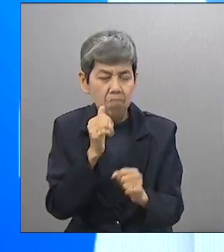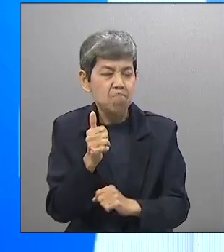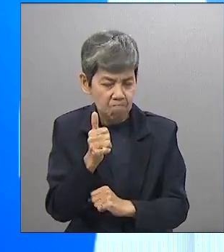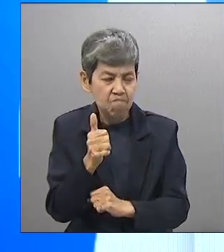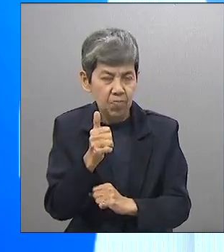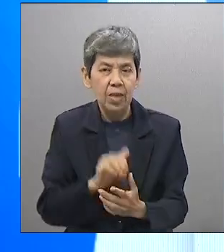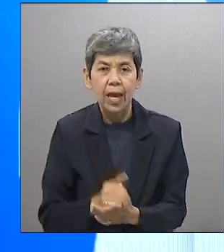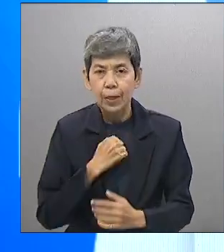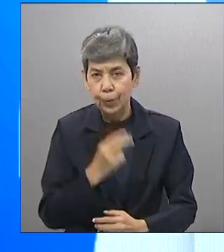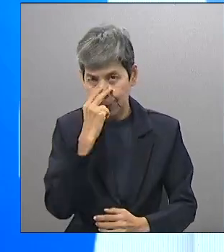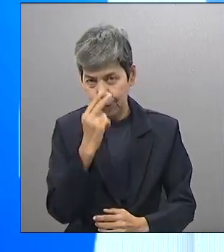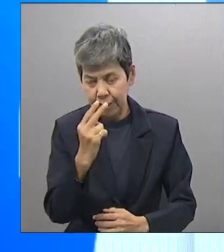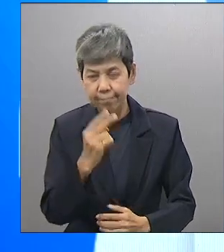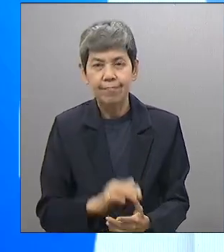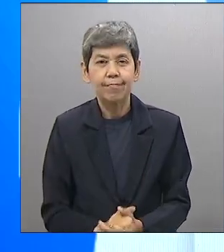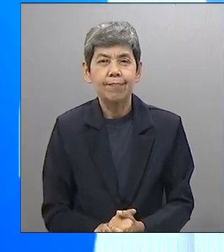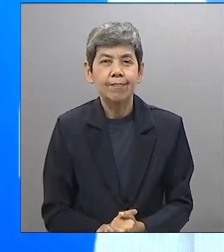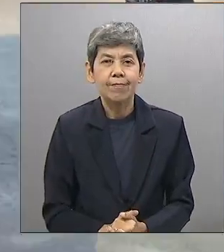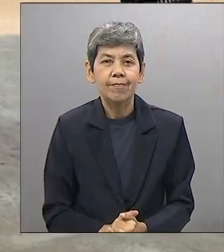แท้จริงพอคผชมไปตดตามกค่ะ